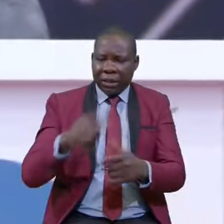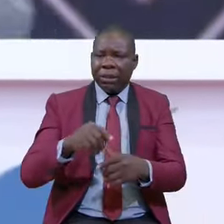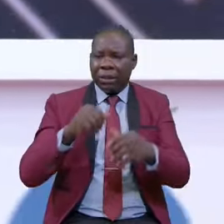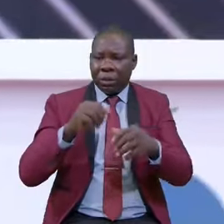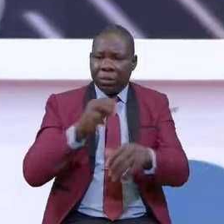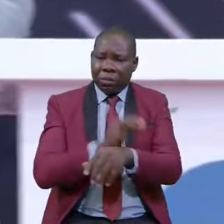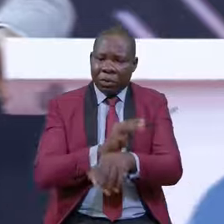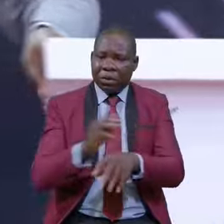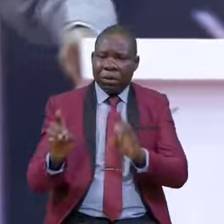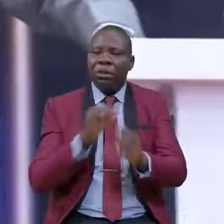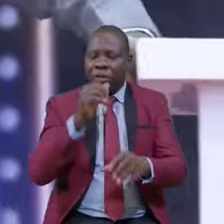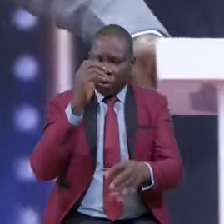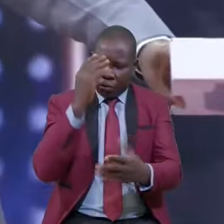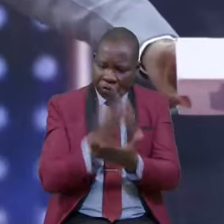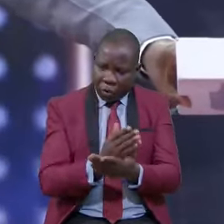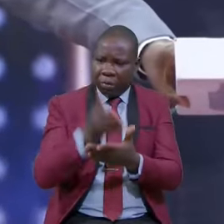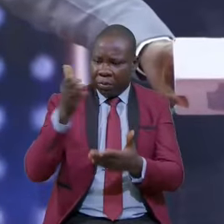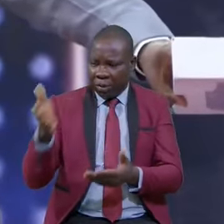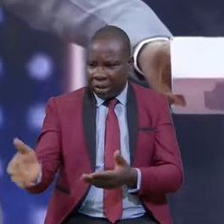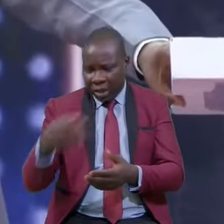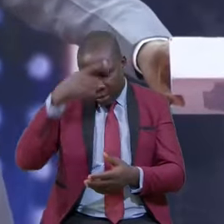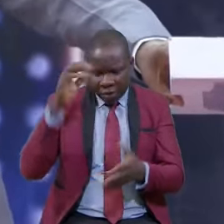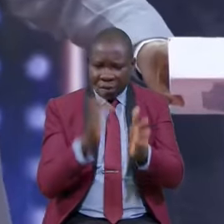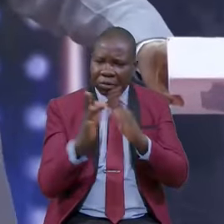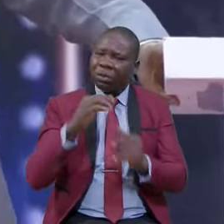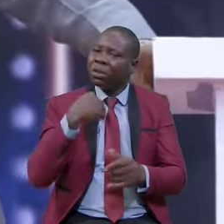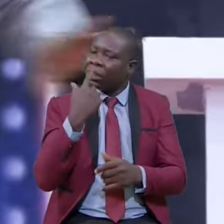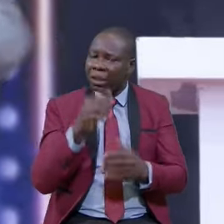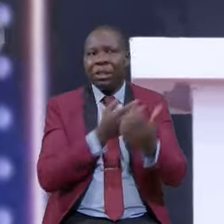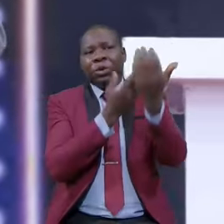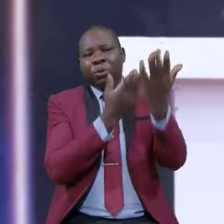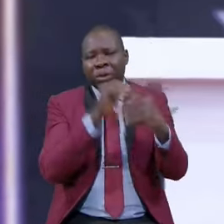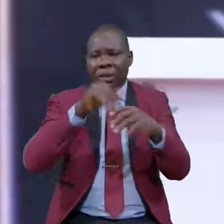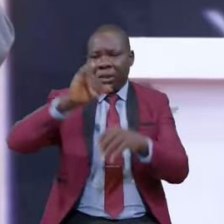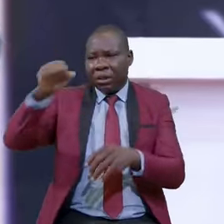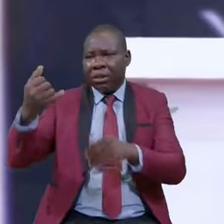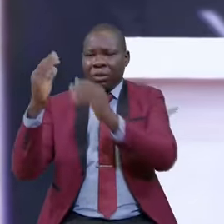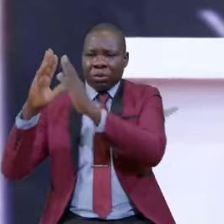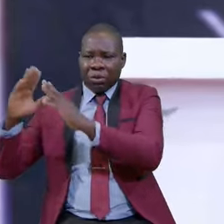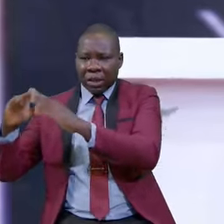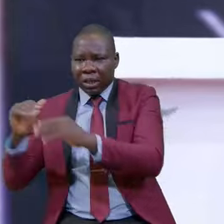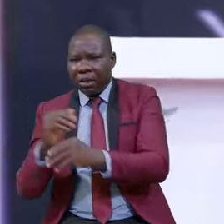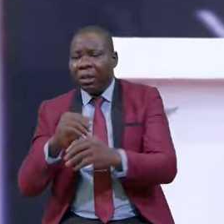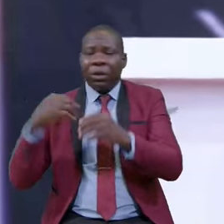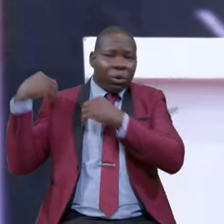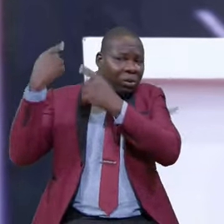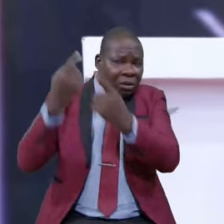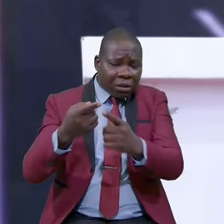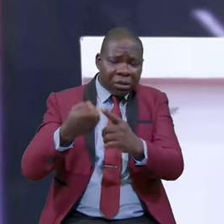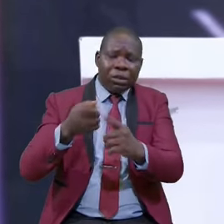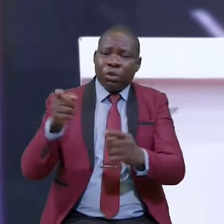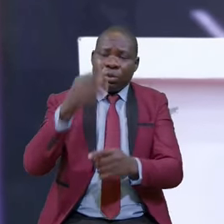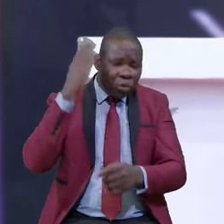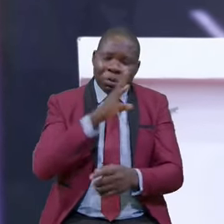said, Jerusalem, restez à Jérusalem jusqu'à ce que vous soyez revêtu de la puissance d'en haut. Parce que vous recevrez une